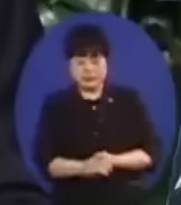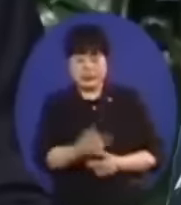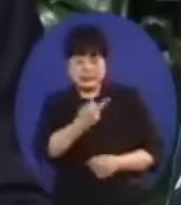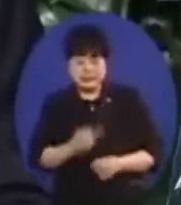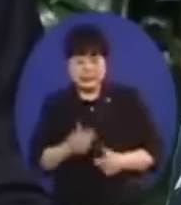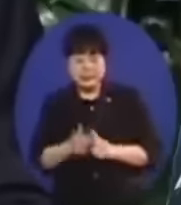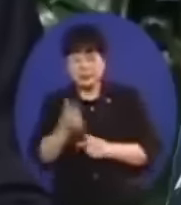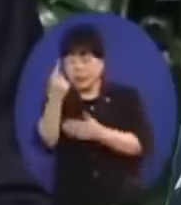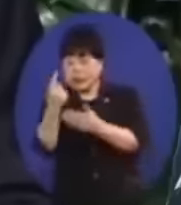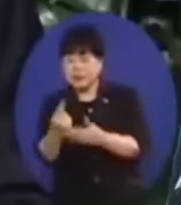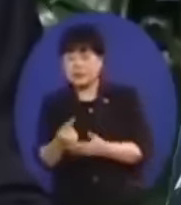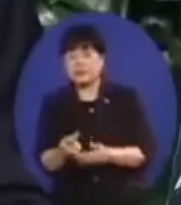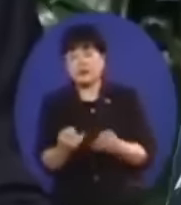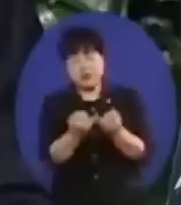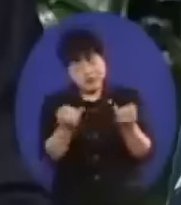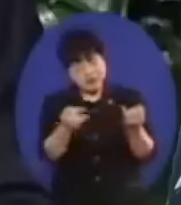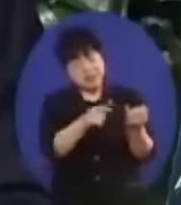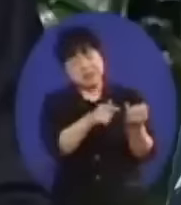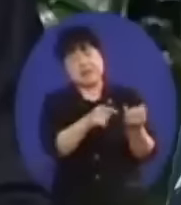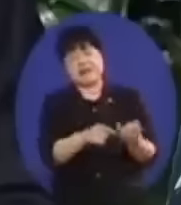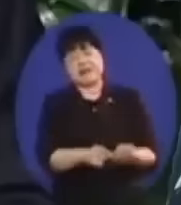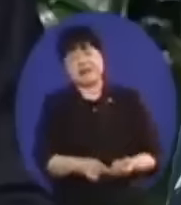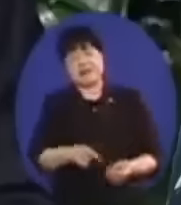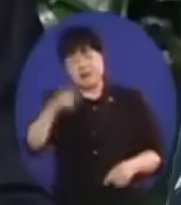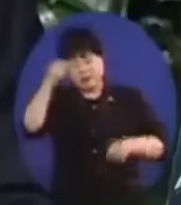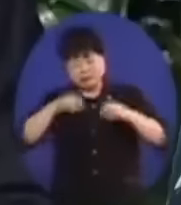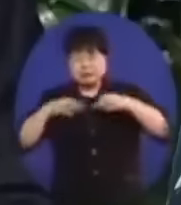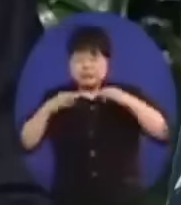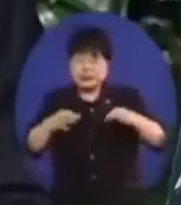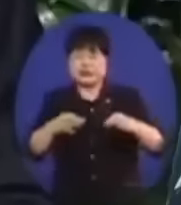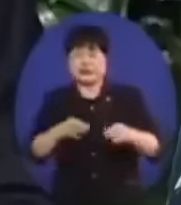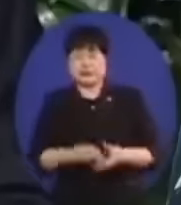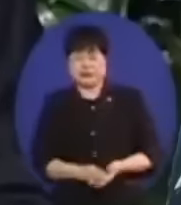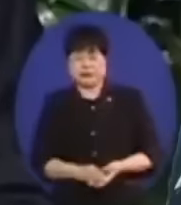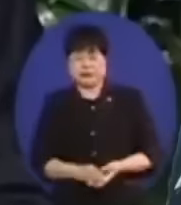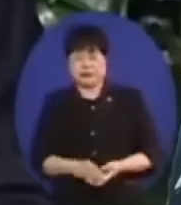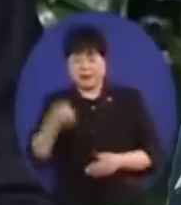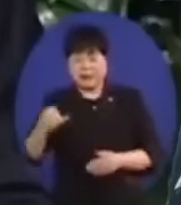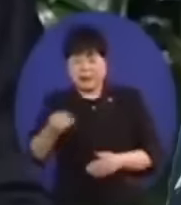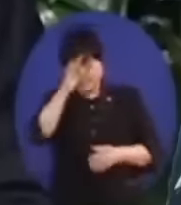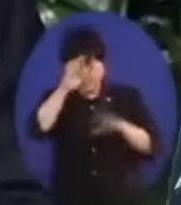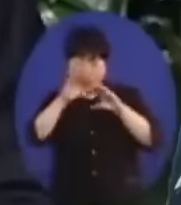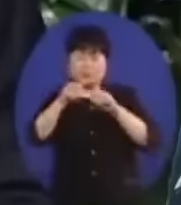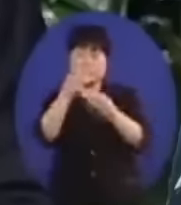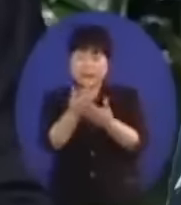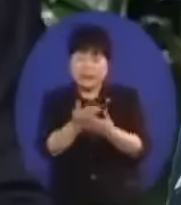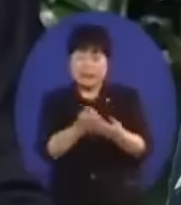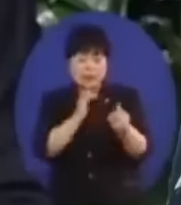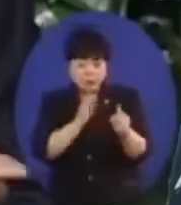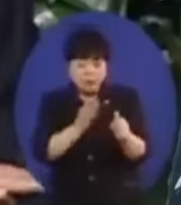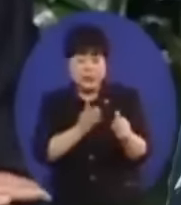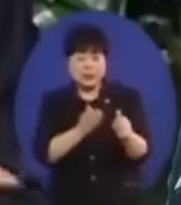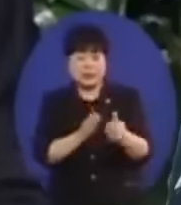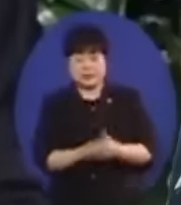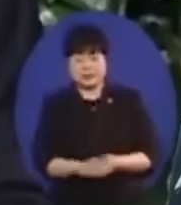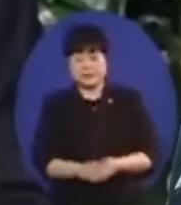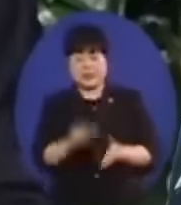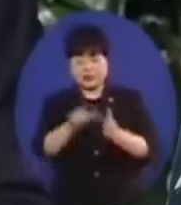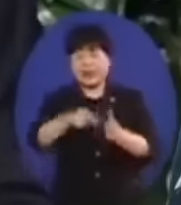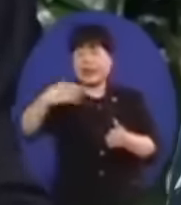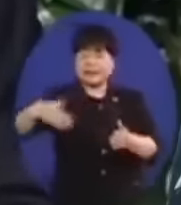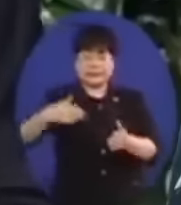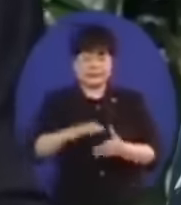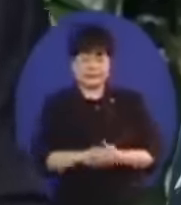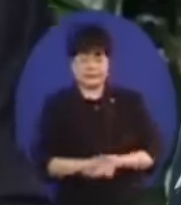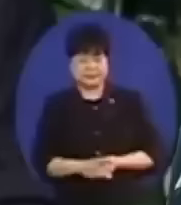제자들이 예수님께 와서 저 여자가 저렇게 울부짖으며 따라오는데 고쳐주시지요. 주님이 내 때가 아직 오지